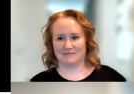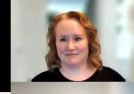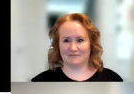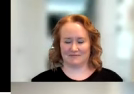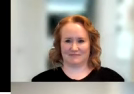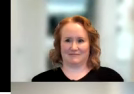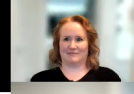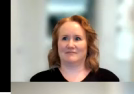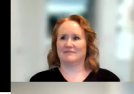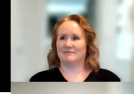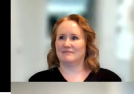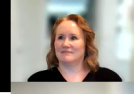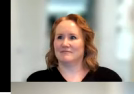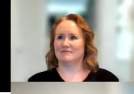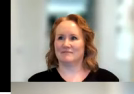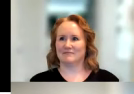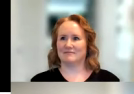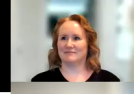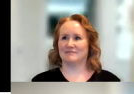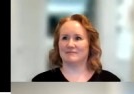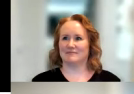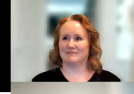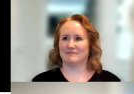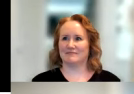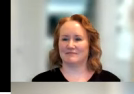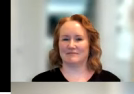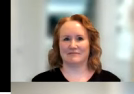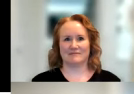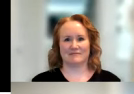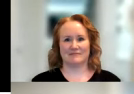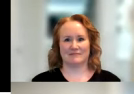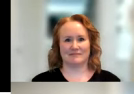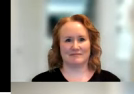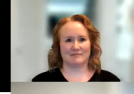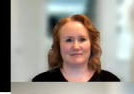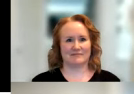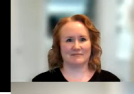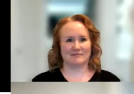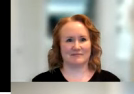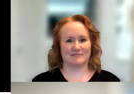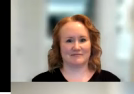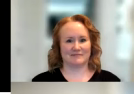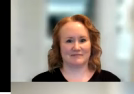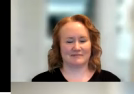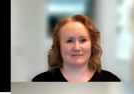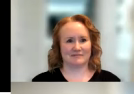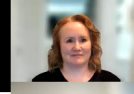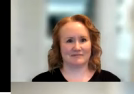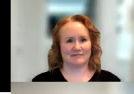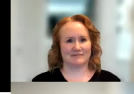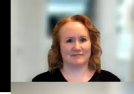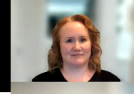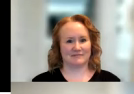om pliktsubjektene til regelverket, og vi så på da de generelle kravene som gjelder til de produkter, varer,